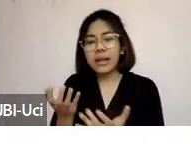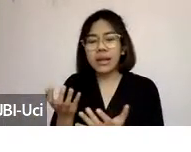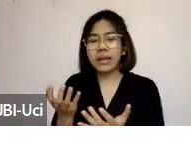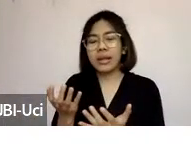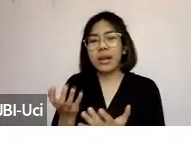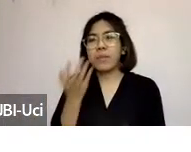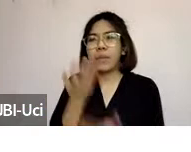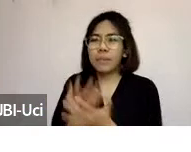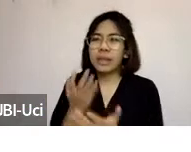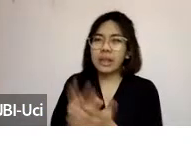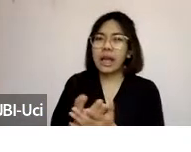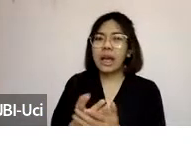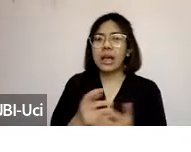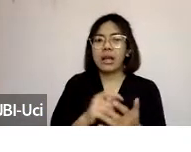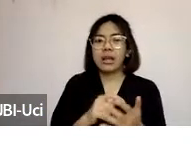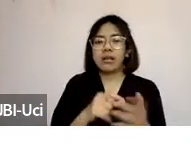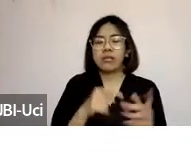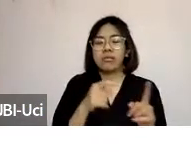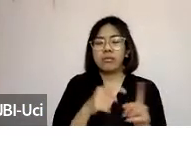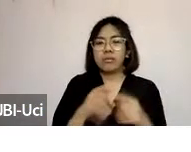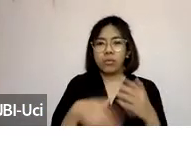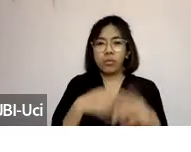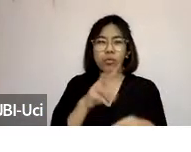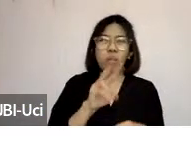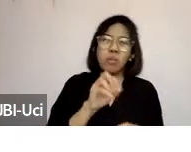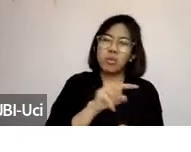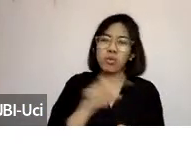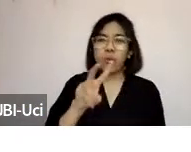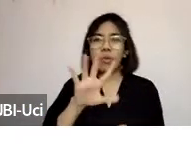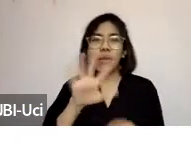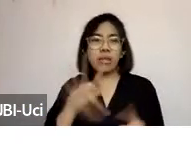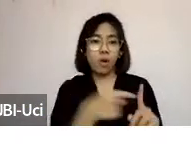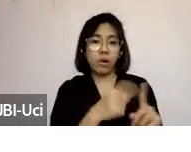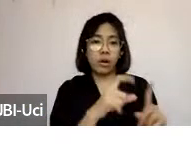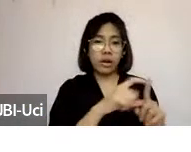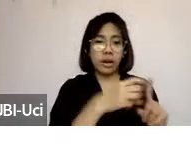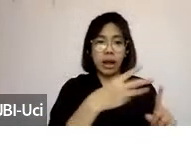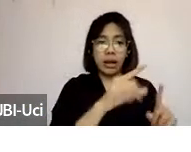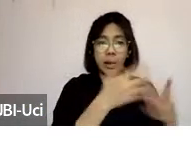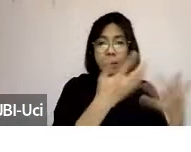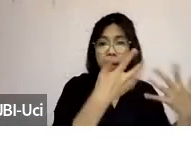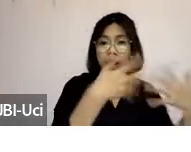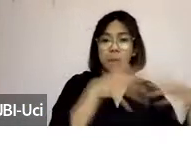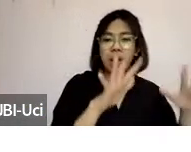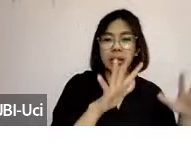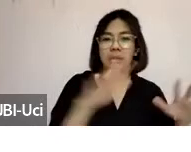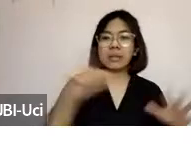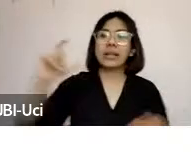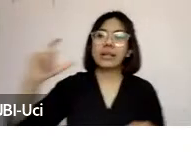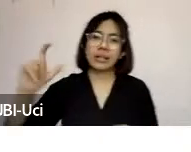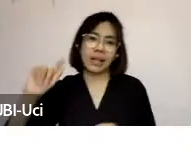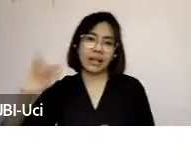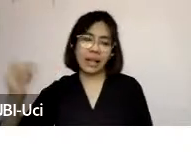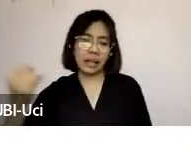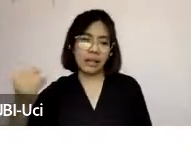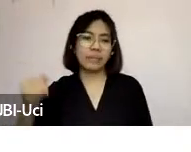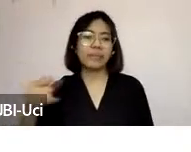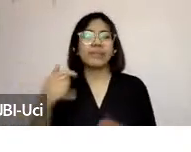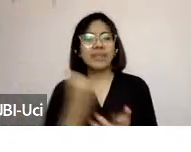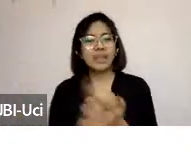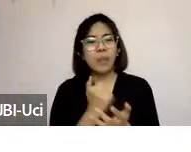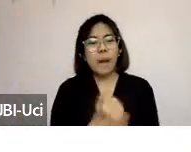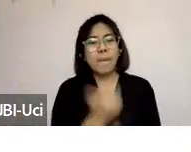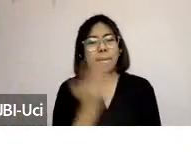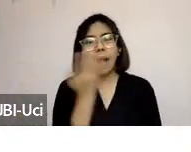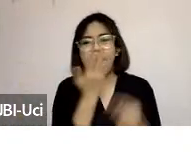pemulihan nama baik acre Brasil setelah 25 tahun memang ini bahasa sebagai alat